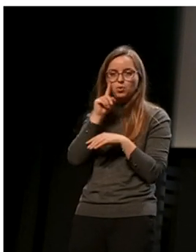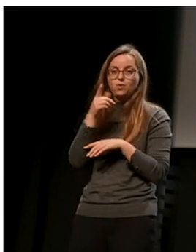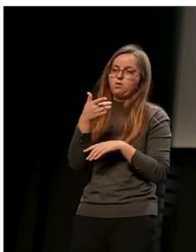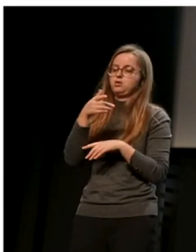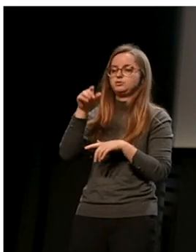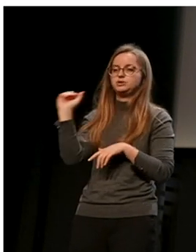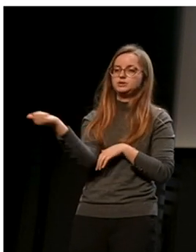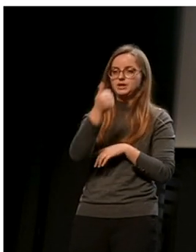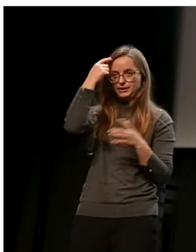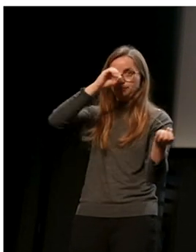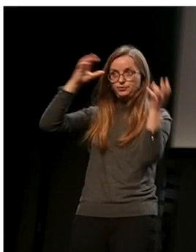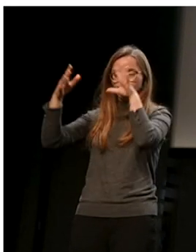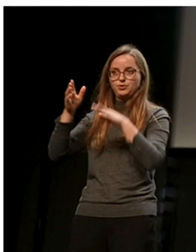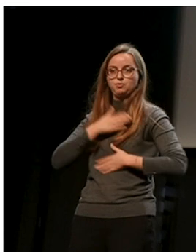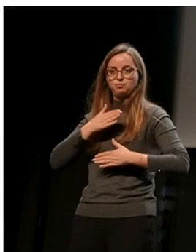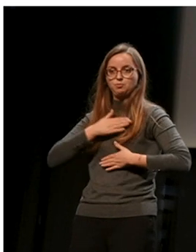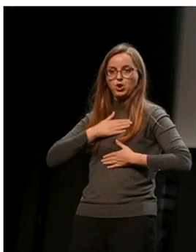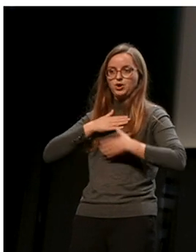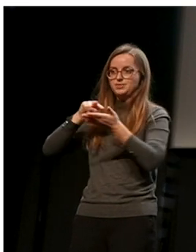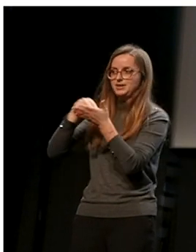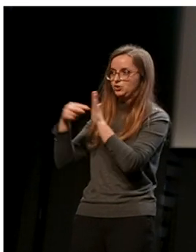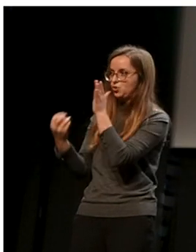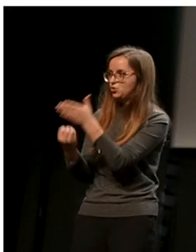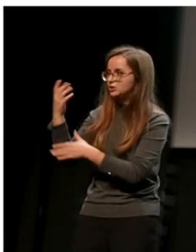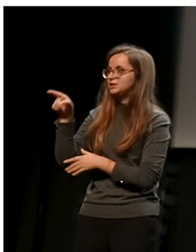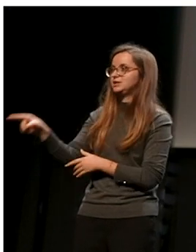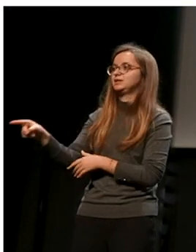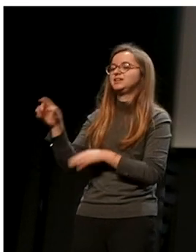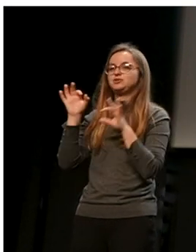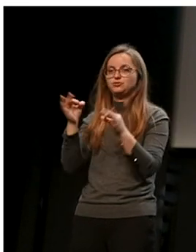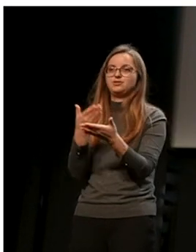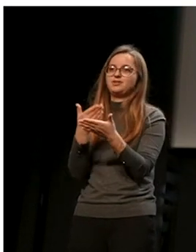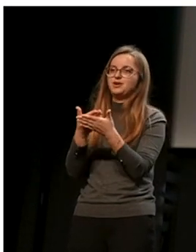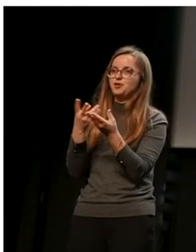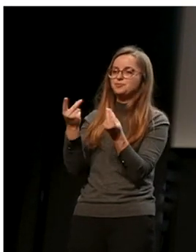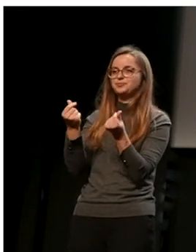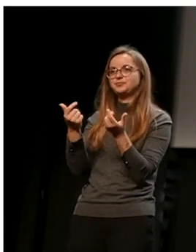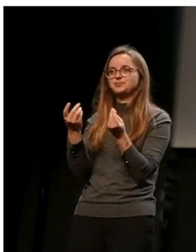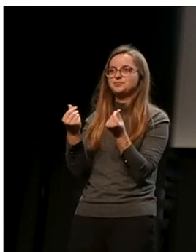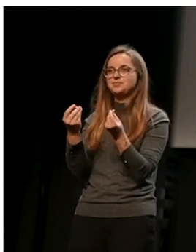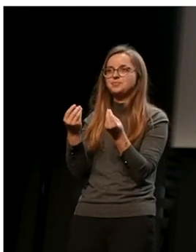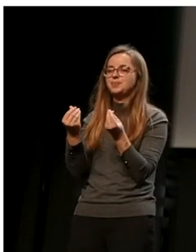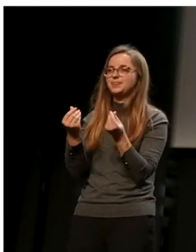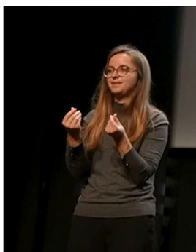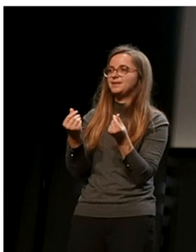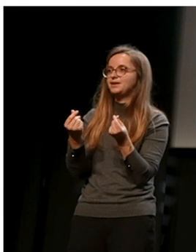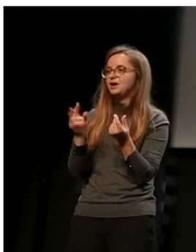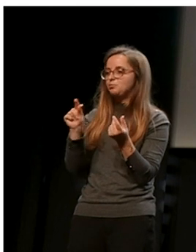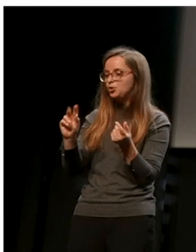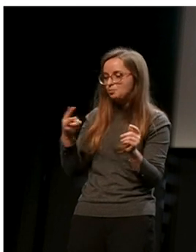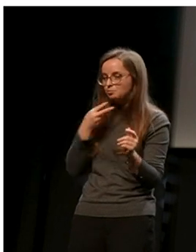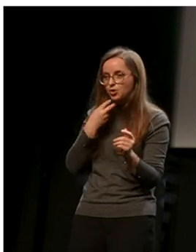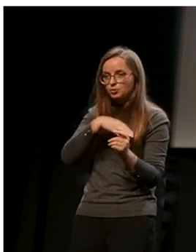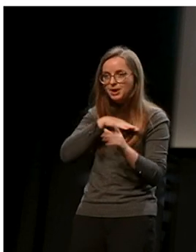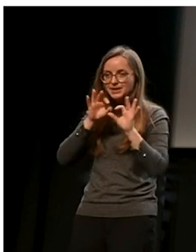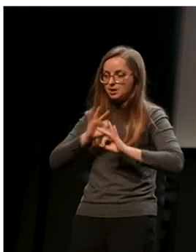grâce à de la technologie. Et donc, justement, on est face à une création de moyens de démultiplication. Donc,